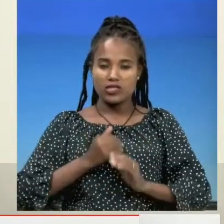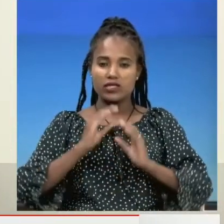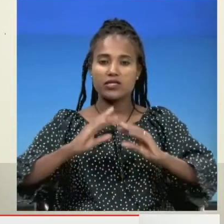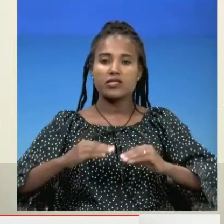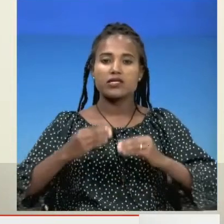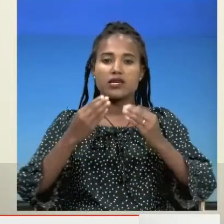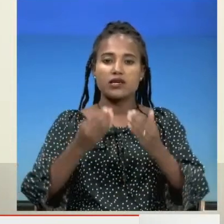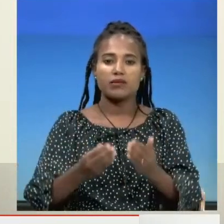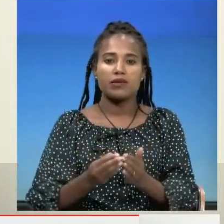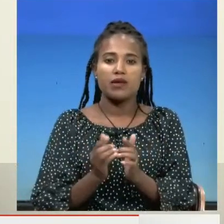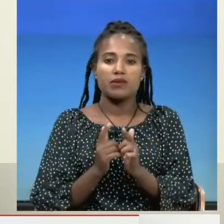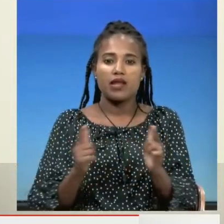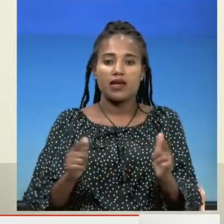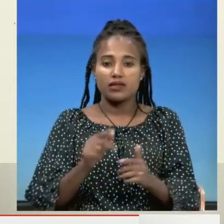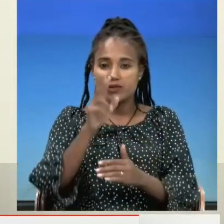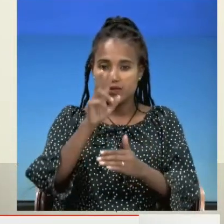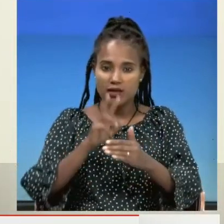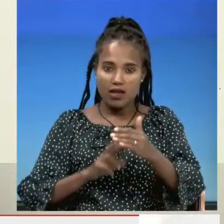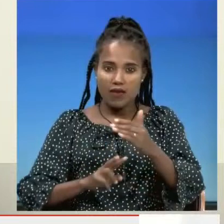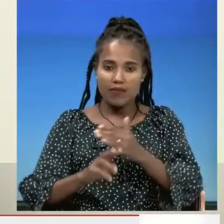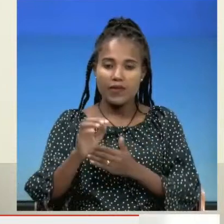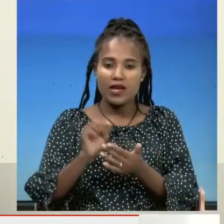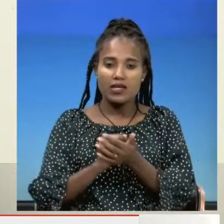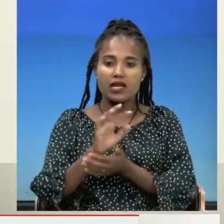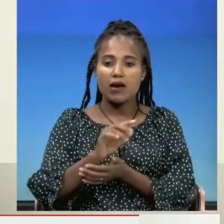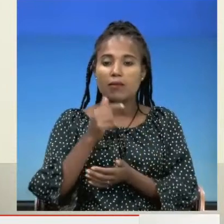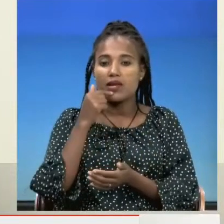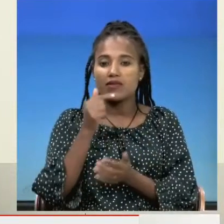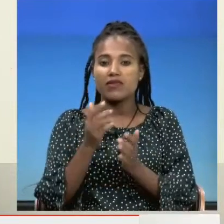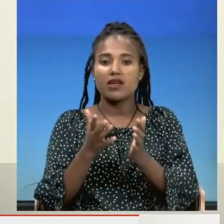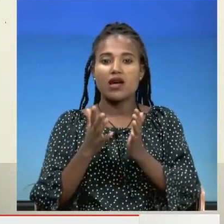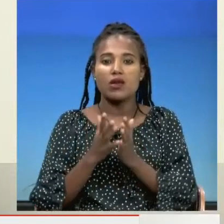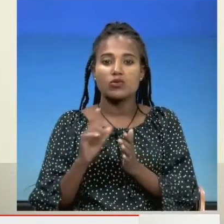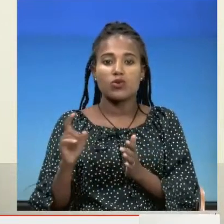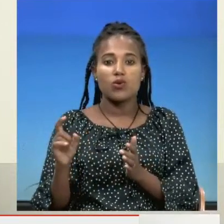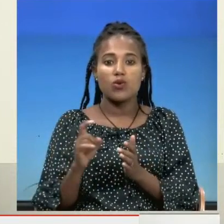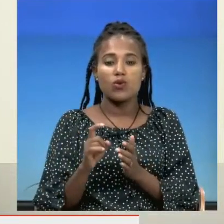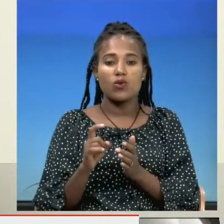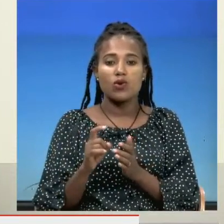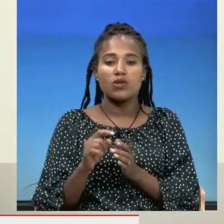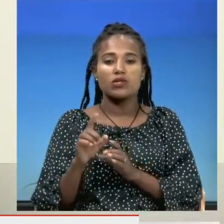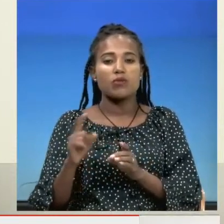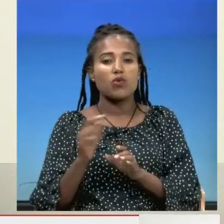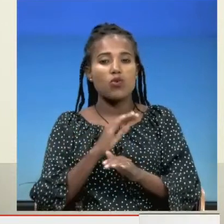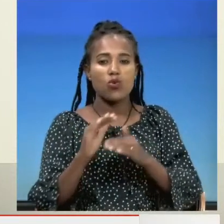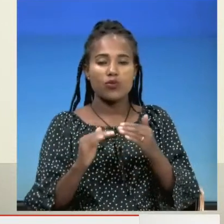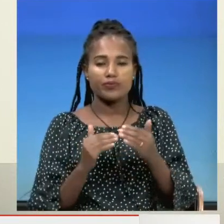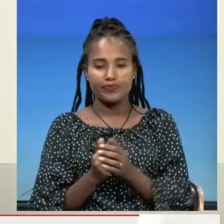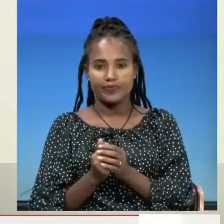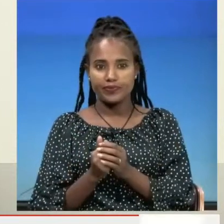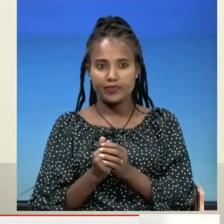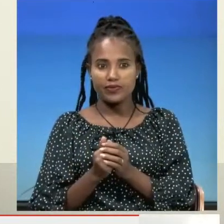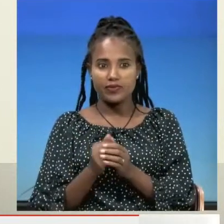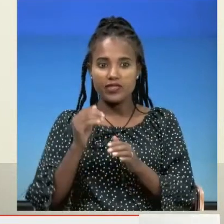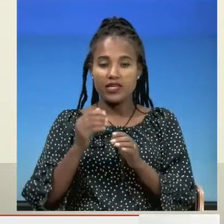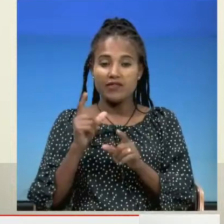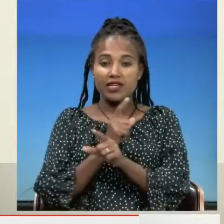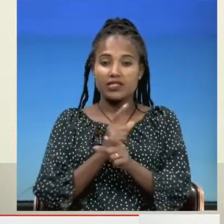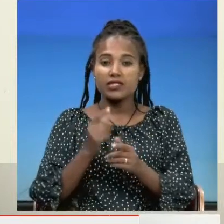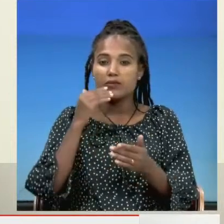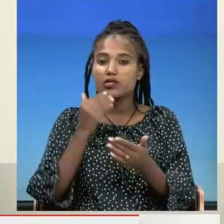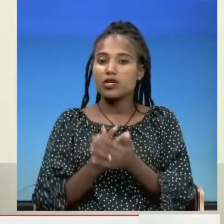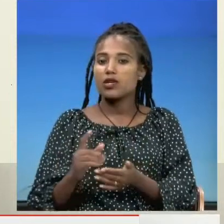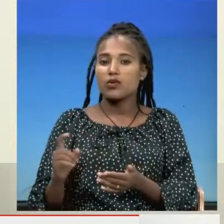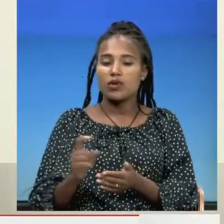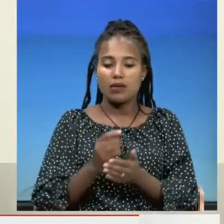እንድናስረክብ በታላቅ ትህትና አደራ ማለት ፈልጋለሁ። ስለሆነው ስለሚሆነው ሁሉ ፈጣሪያችን የተመሰገነ